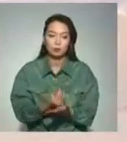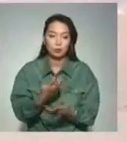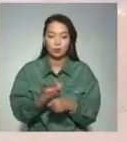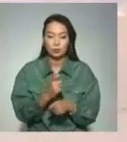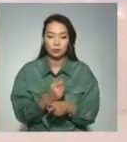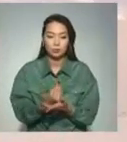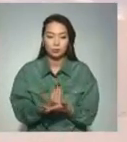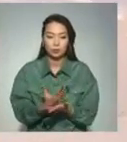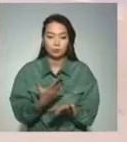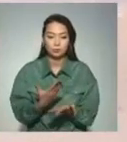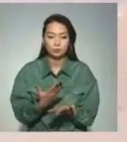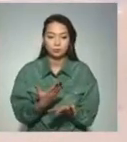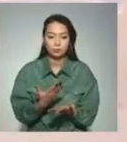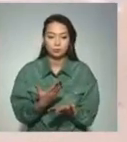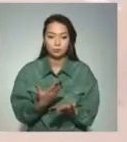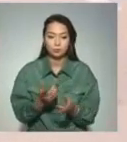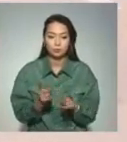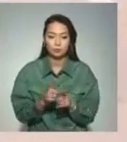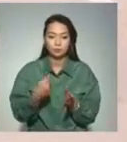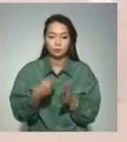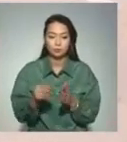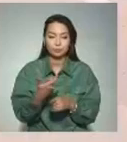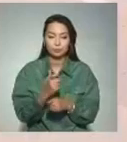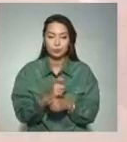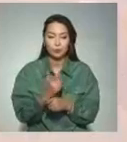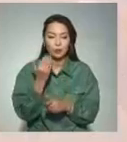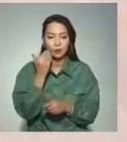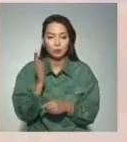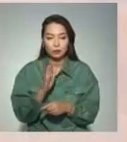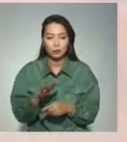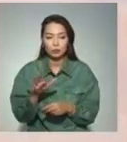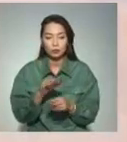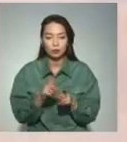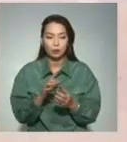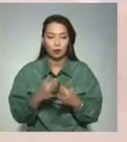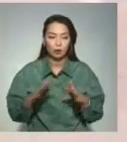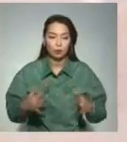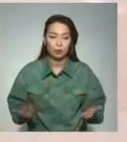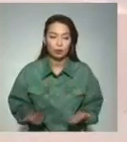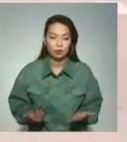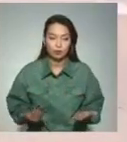сияқты. Баспана сұрап алмай жүрміз ғой, біз өзім ауылдық жерде тұрғасың.